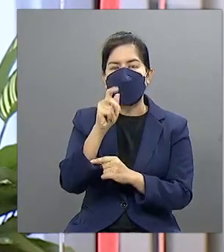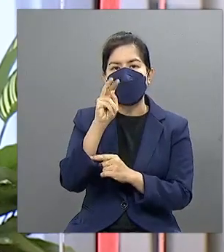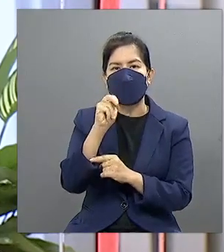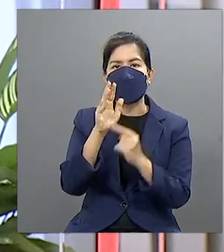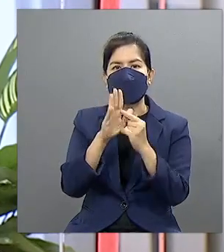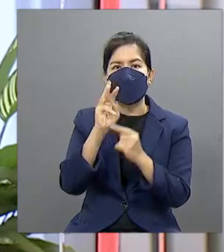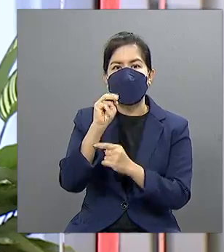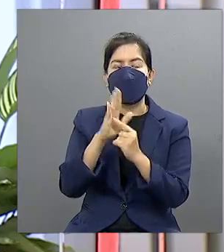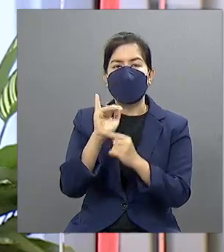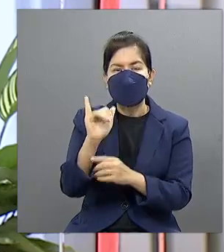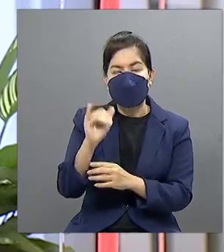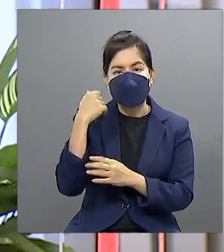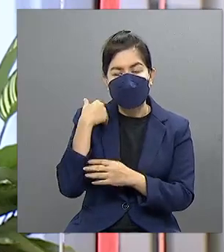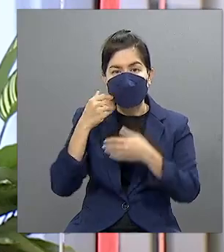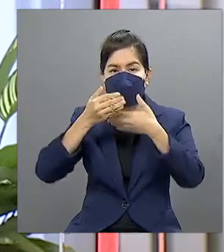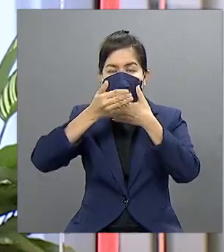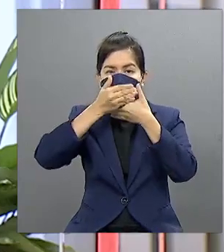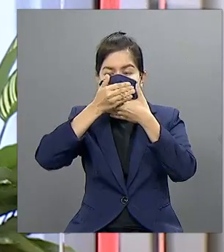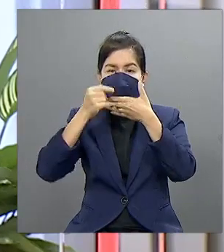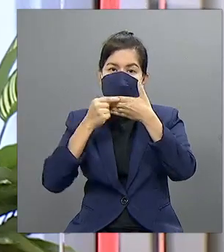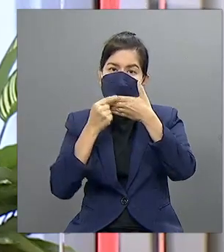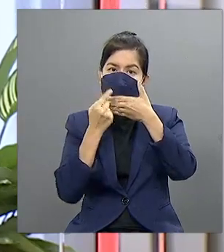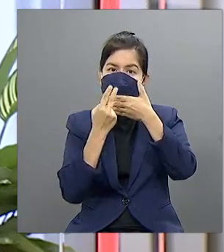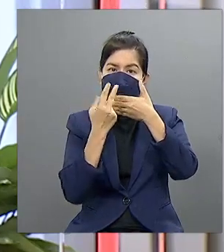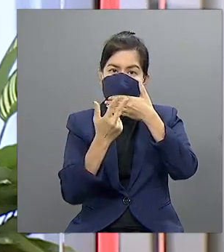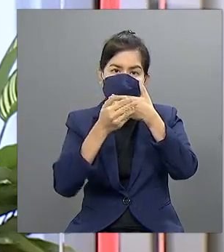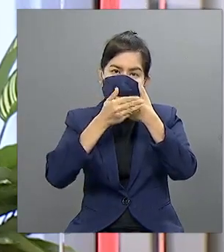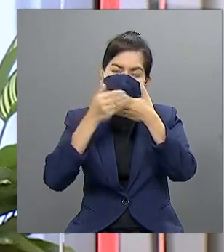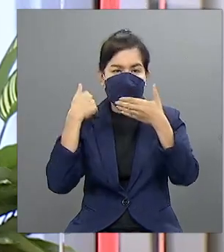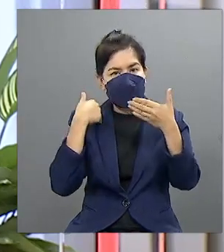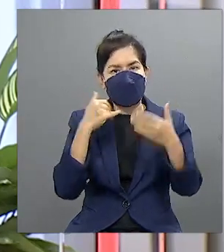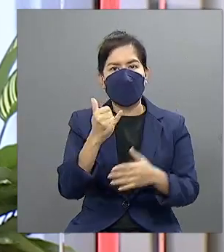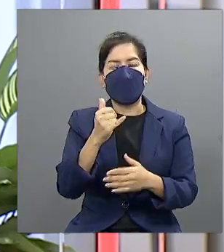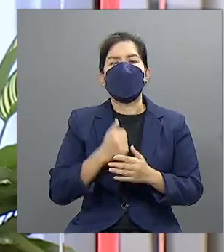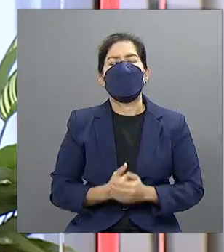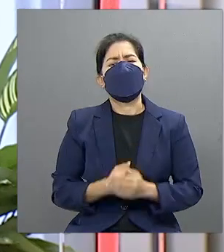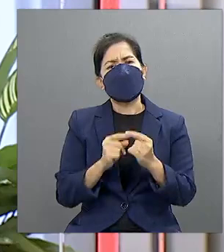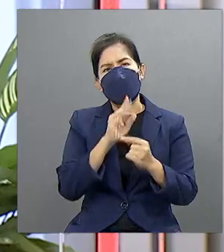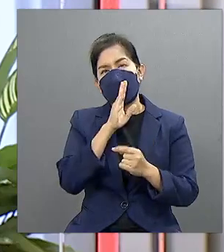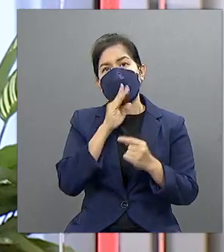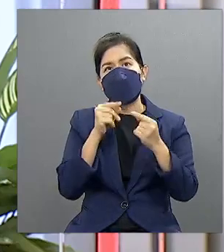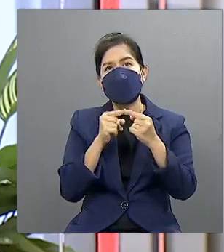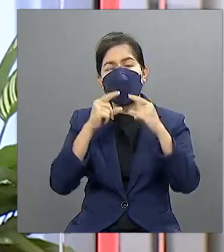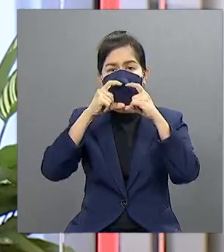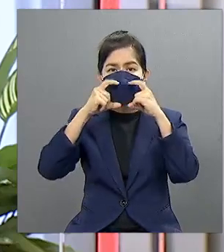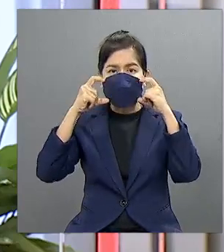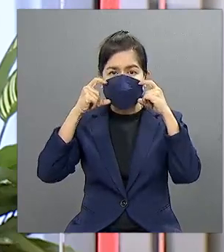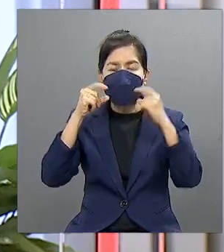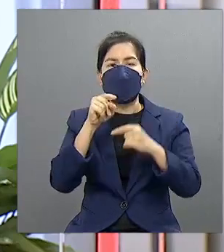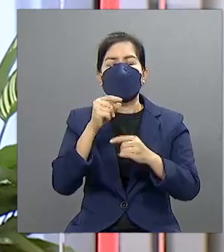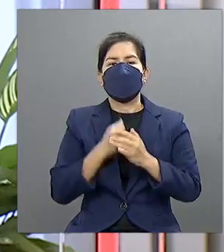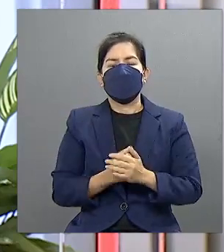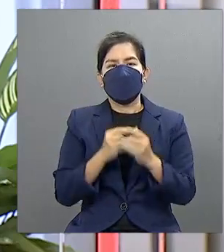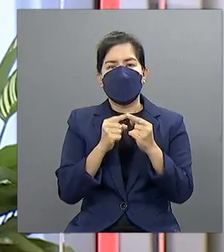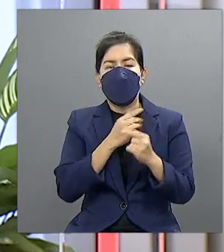จะเป็นอย่างไรและถ้าเกิดอยากใช้หน้ากากผ้าเรายังคงใช้ได้ไหมเพราะบางคนต้องบอกอย่างนี้มันแพงนะซื้อเนี่ยมันเป็นค่าใช้จ่ายเป็นภาระเหมือนกันนะ